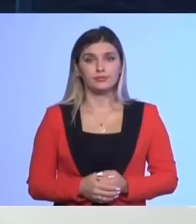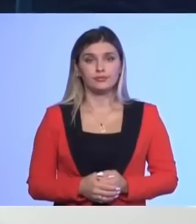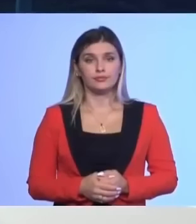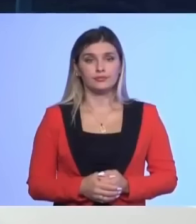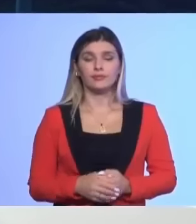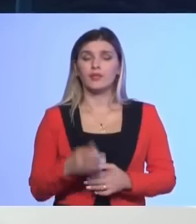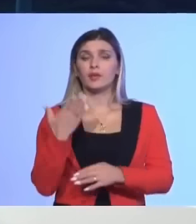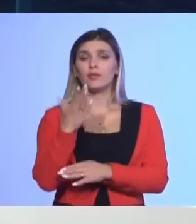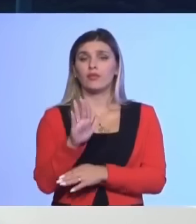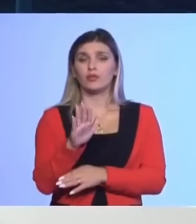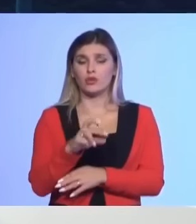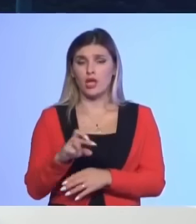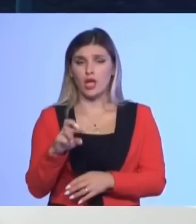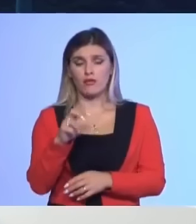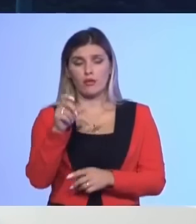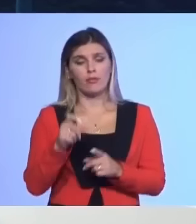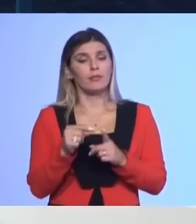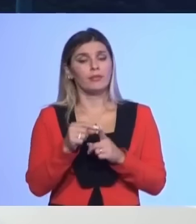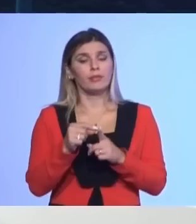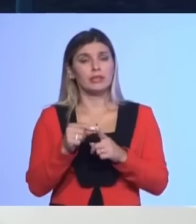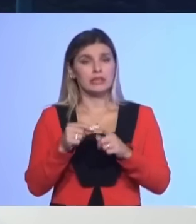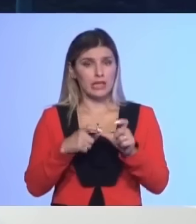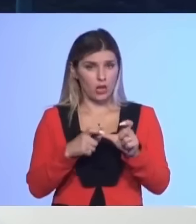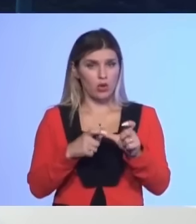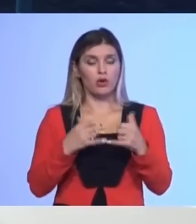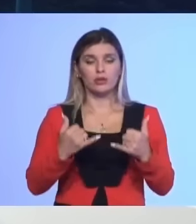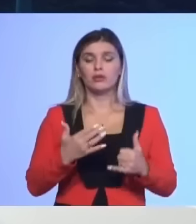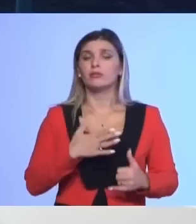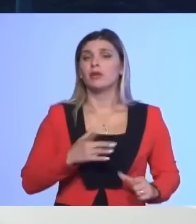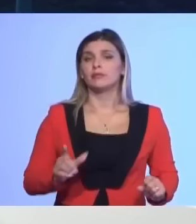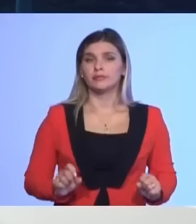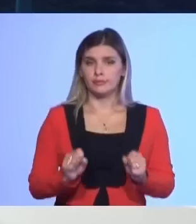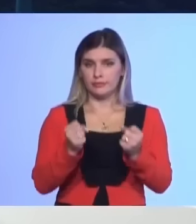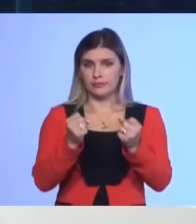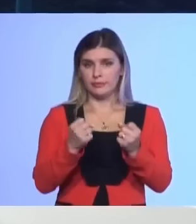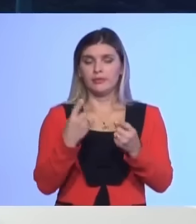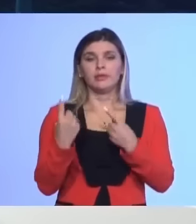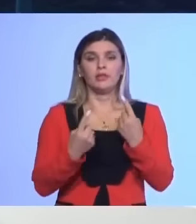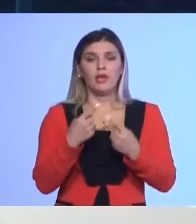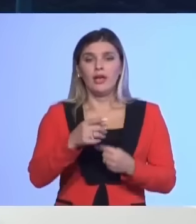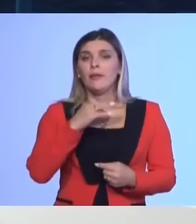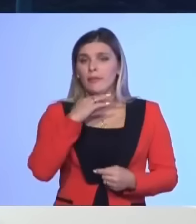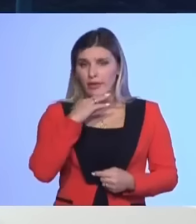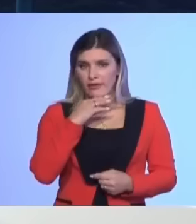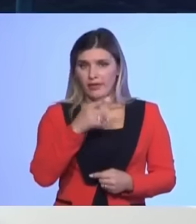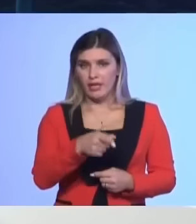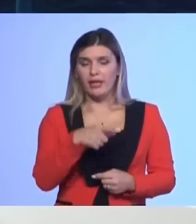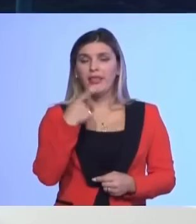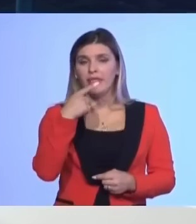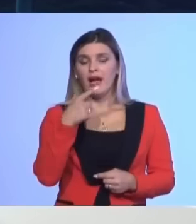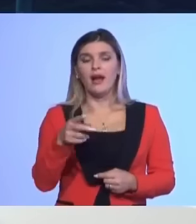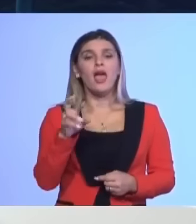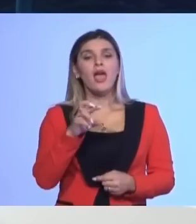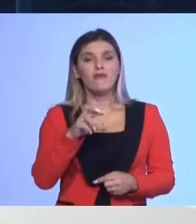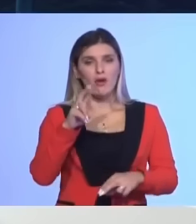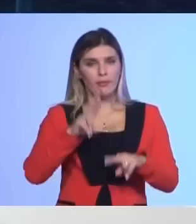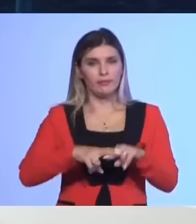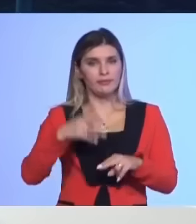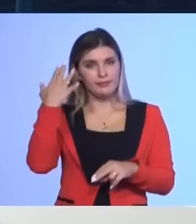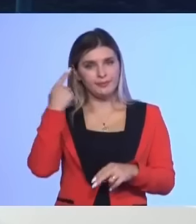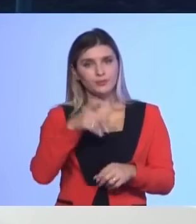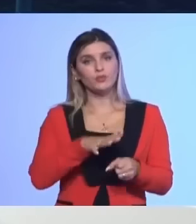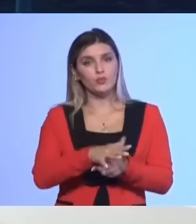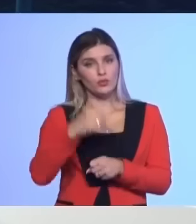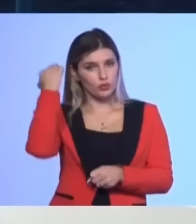Zëdhënësi i Bashkimit Evropian, Peter Stano, ka reaguar sërish lidhur me situatën në Veritvendit. Ai ka thënë se BE-ja kishte vendosur masat ndaj Kosovës